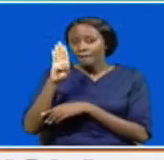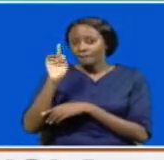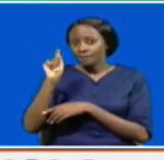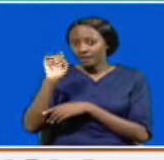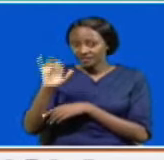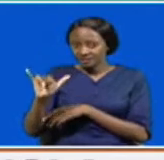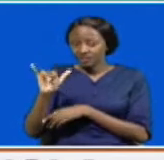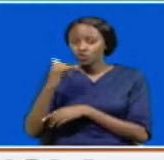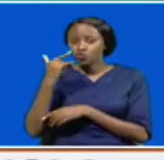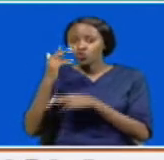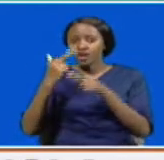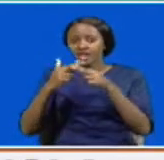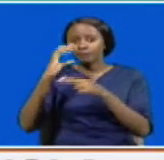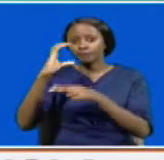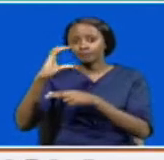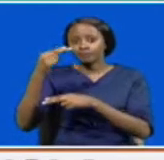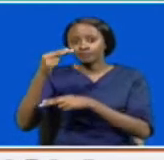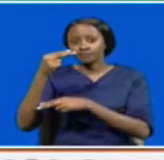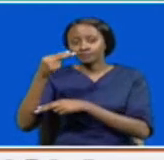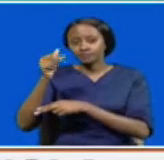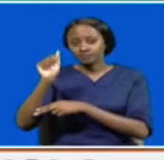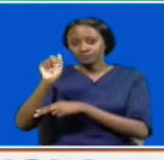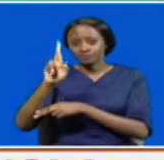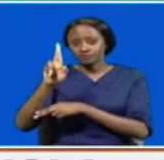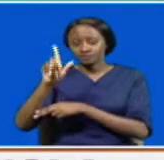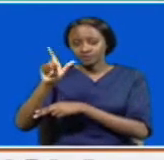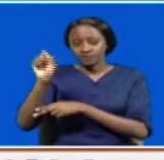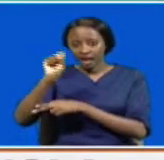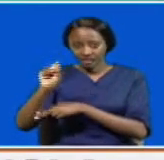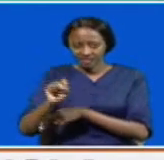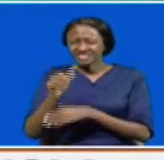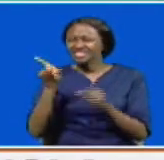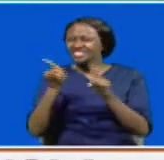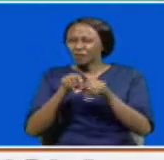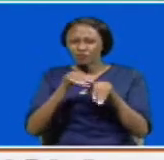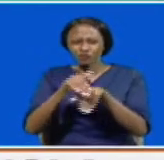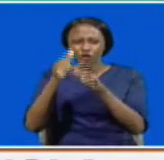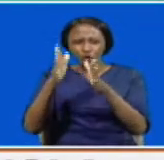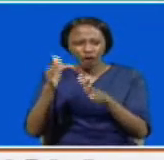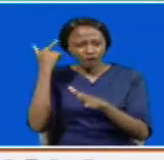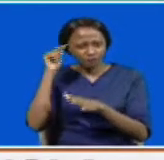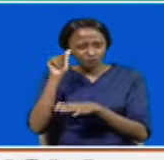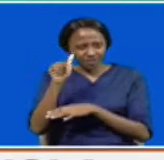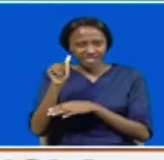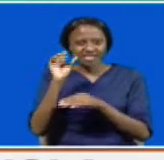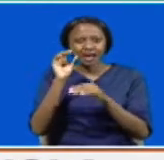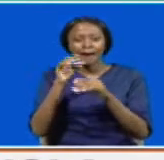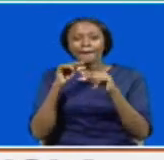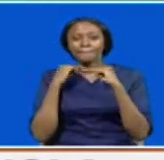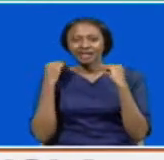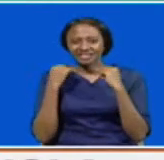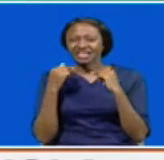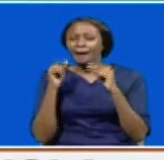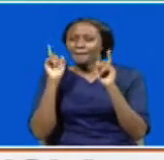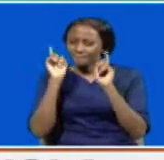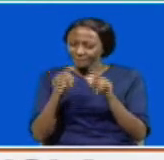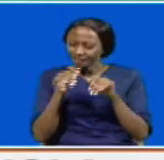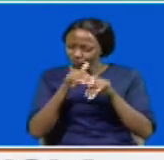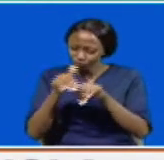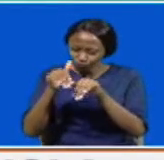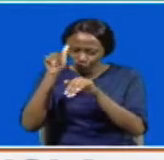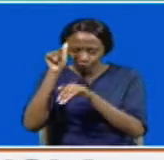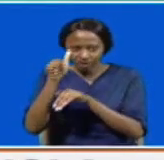anayejulikana kama Charles Kalume ni mmoja wa wafuasi wa Paul Mackenzie, na anayehakikisha waumini wametii imani